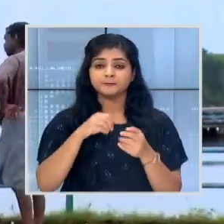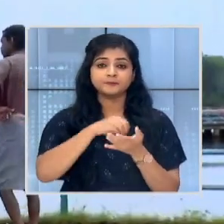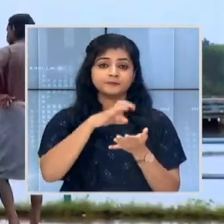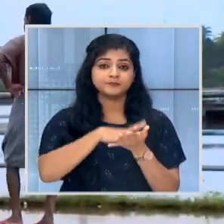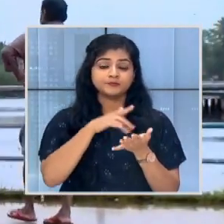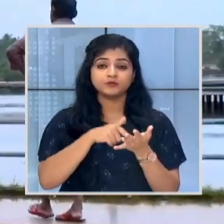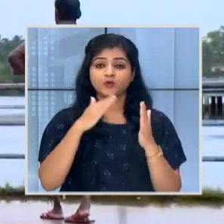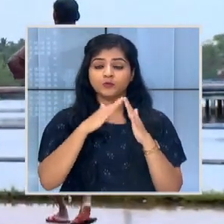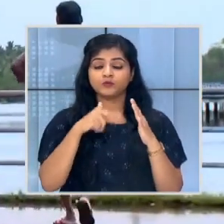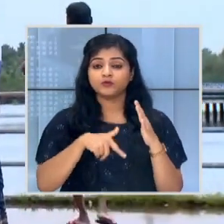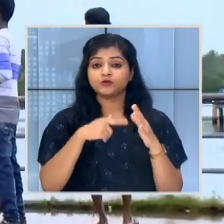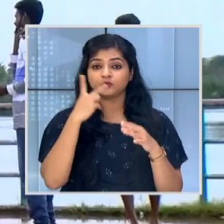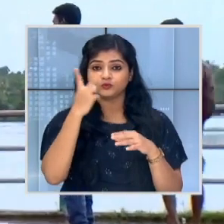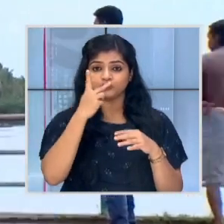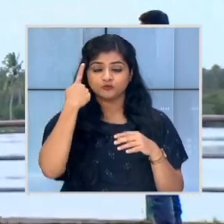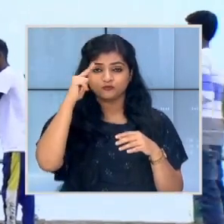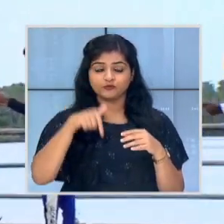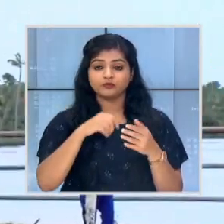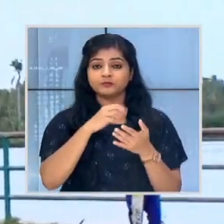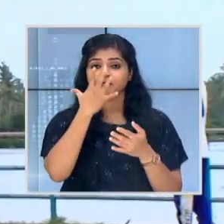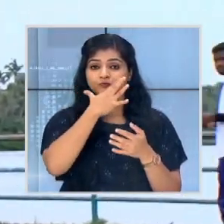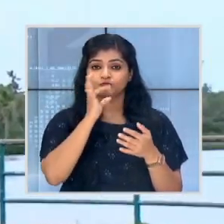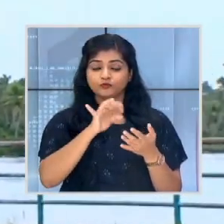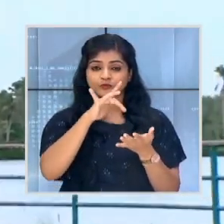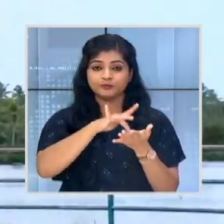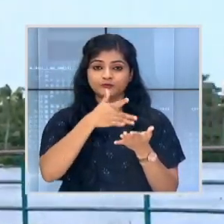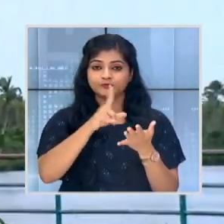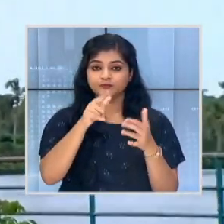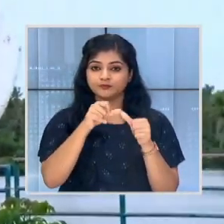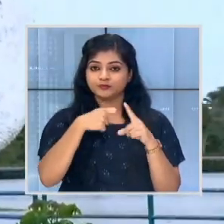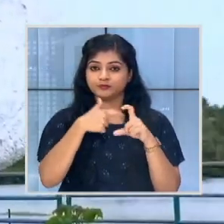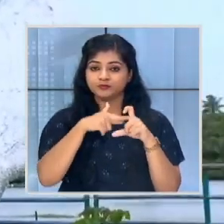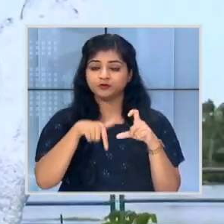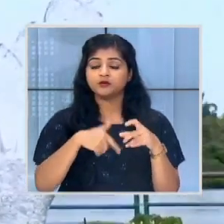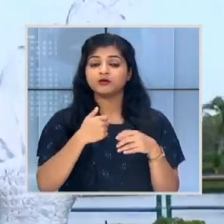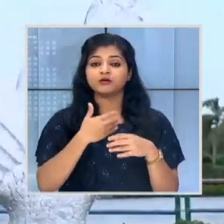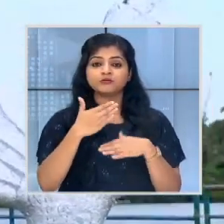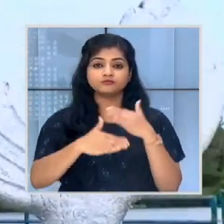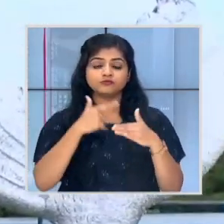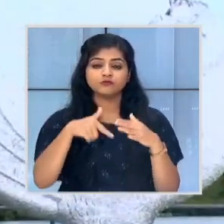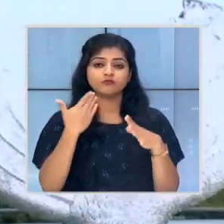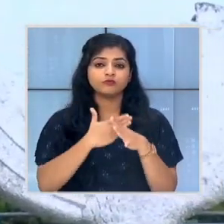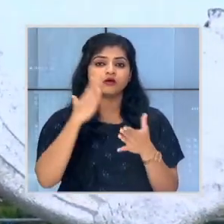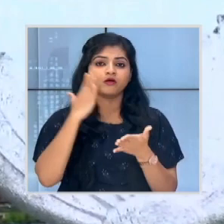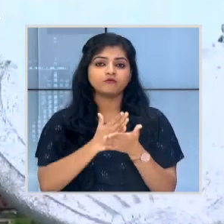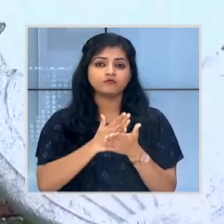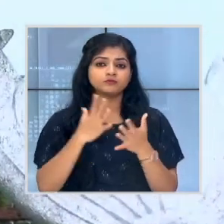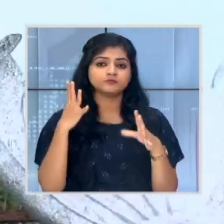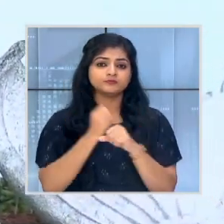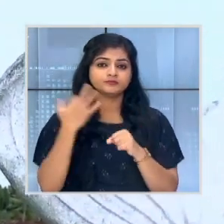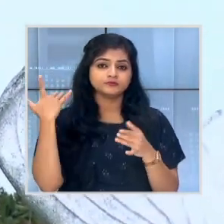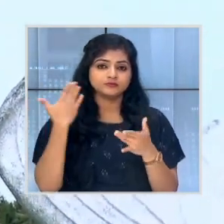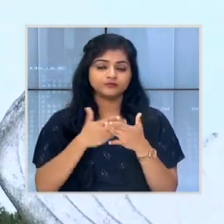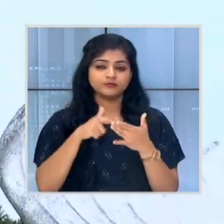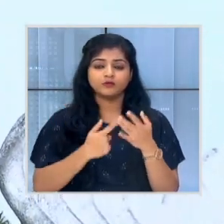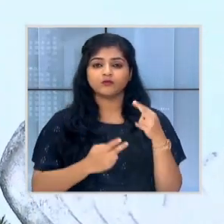വസ്തുവും ഭൂമിയും എല്ലാം ടൂറിസത്തിന് വേണ്ടി ഉപയോഗിക്കേണ്ട ഇത്ര മനോഹരമായ ഈ ഭംഗിയുള്ള ഈ സ്ഥലം ഇപ്പോഴും ഇങ്ങനെ ഈ കാട് മൂടി കിടക്കുന്നത്. പക്ഷേ അതിന്